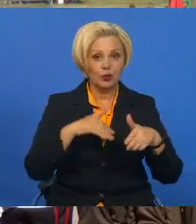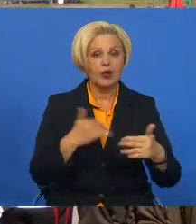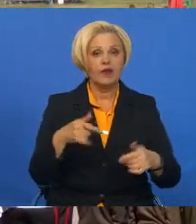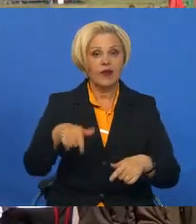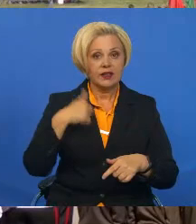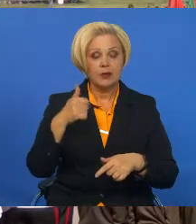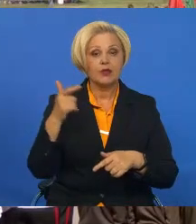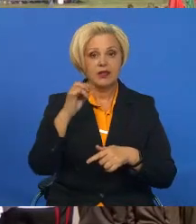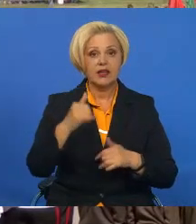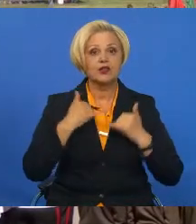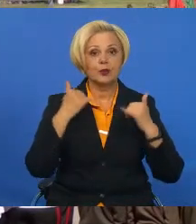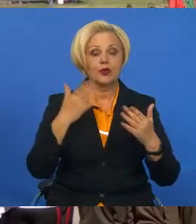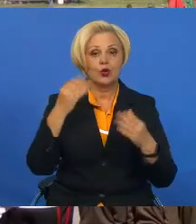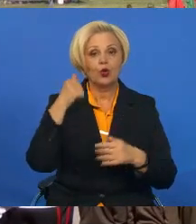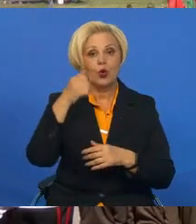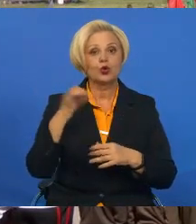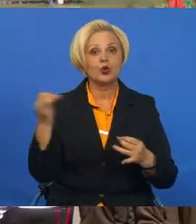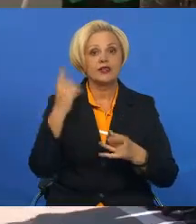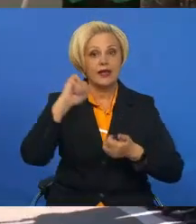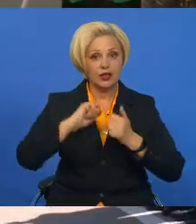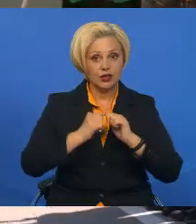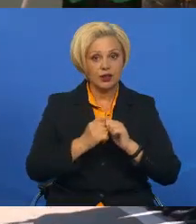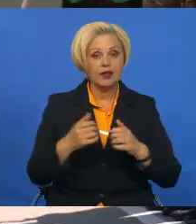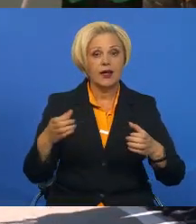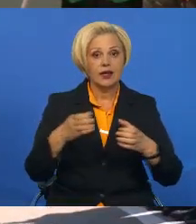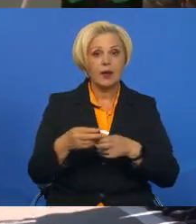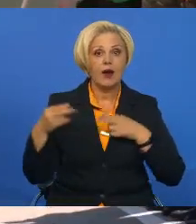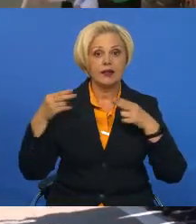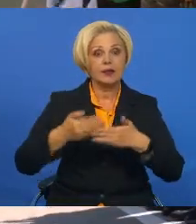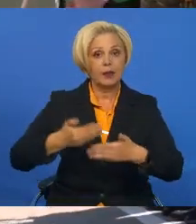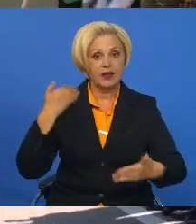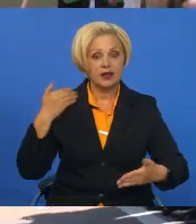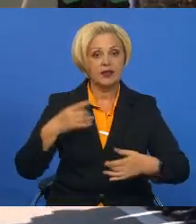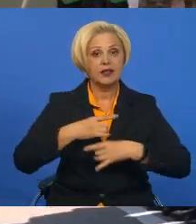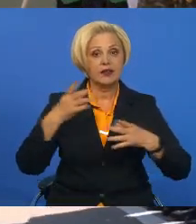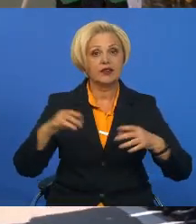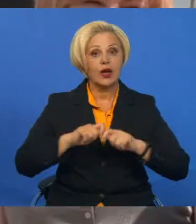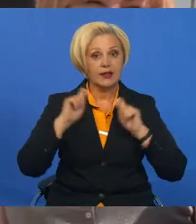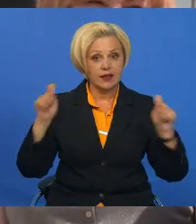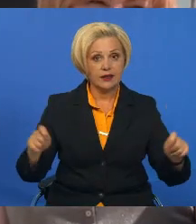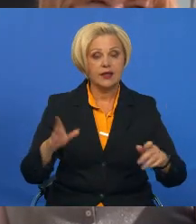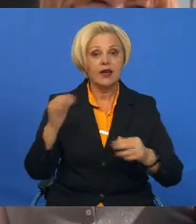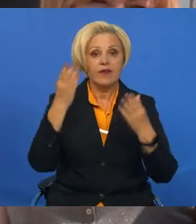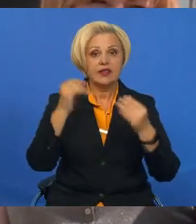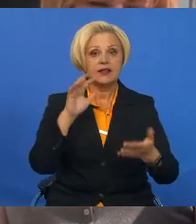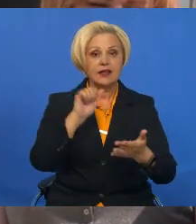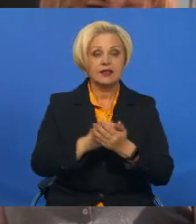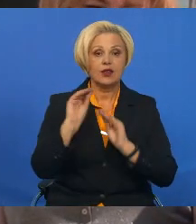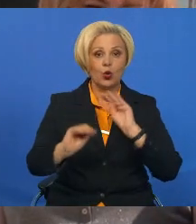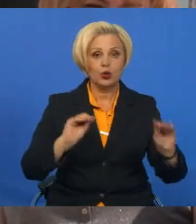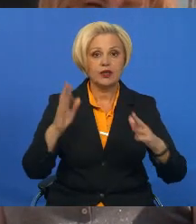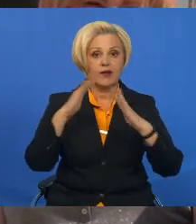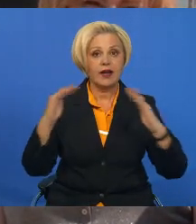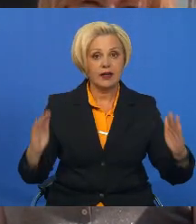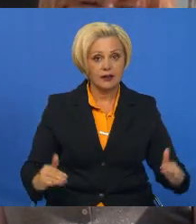зарніцу прымеркавалі да года гістарычнай памяці. Каманды заехалі напярэдадні ўрачыстага адкрыцця. Цэлы дзень займаліся уладкаваннем